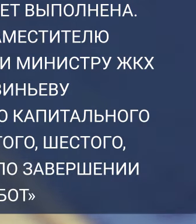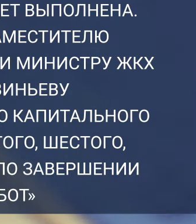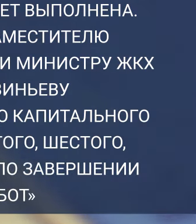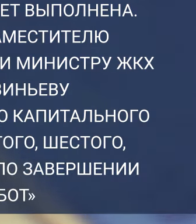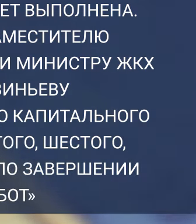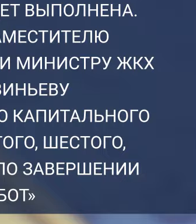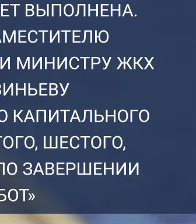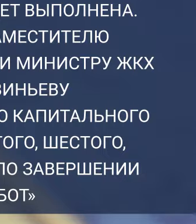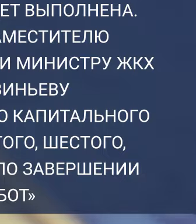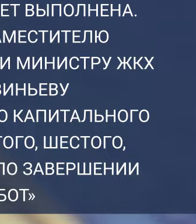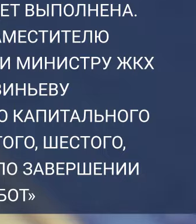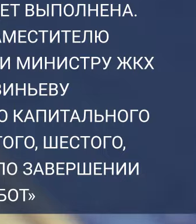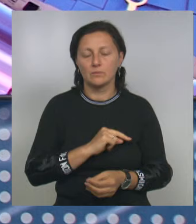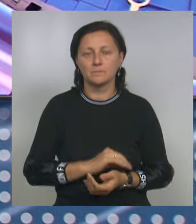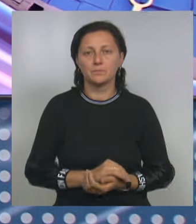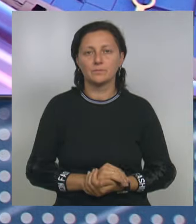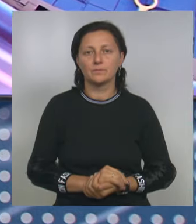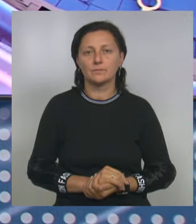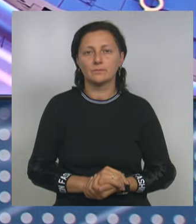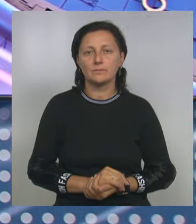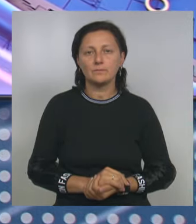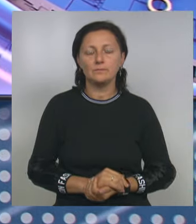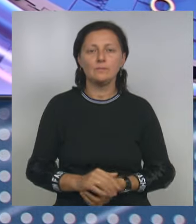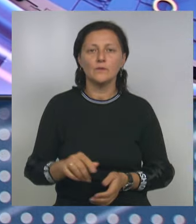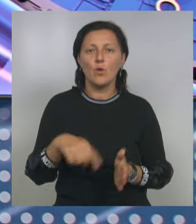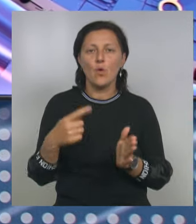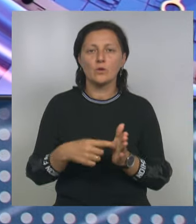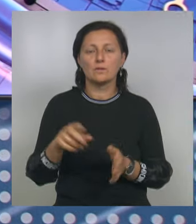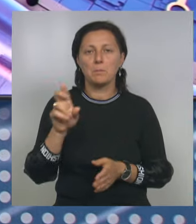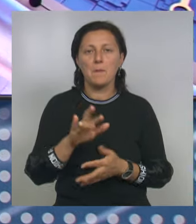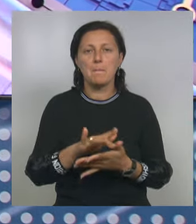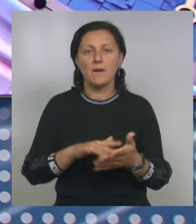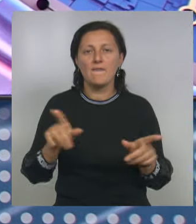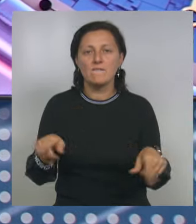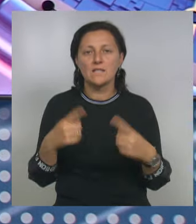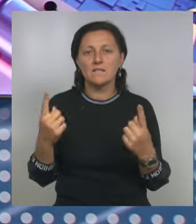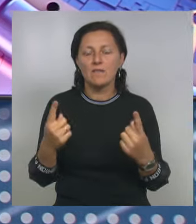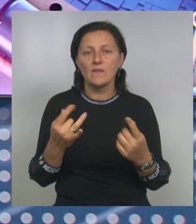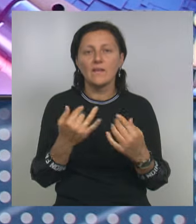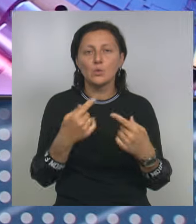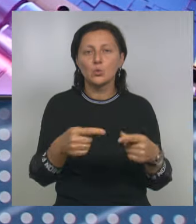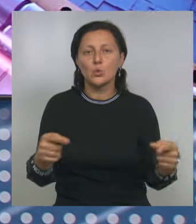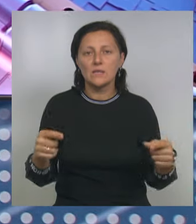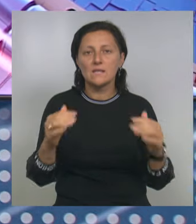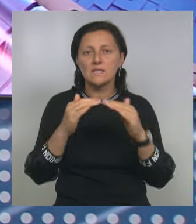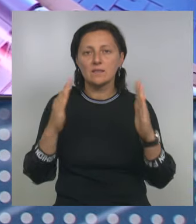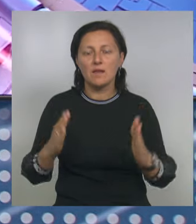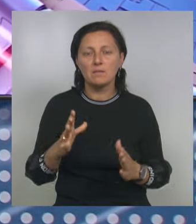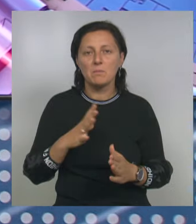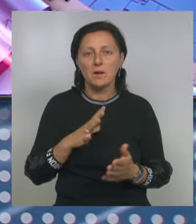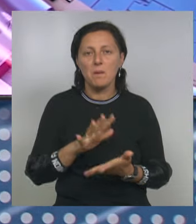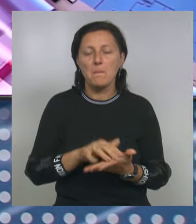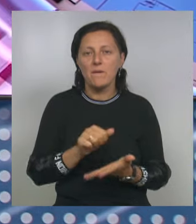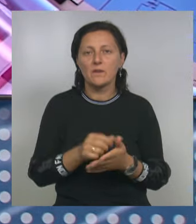подъездов по завершении восстановления. Продолжают в областном центре восстанавливать и другие здания, поврежденные в результате